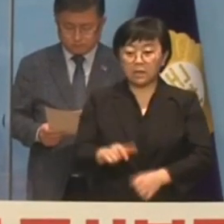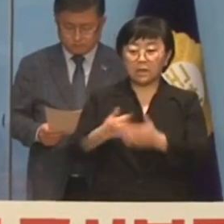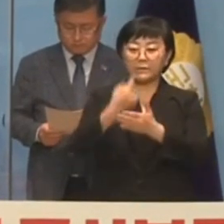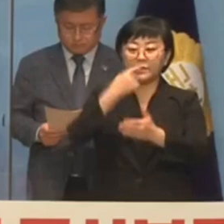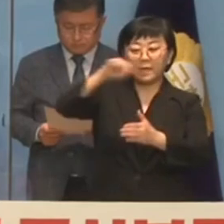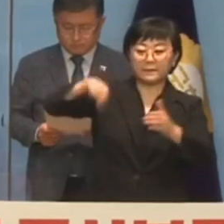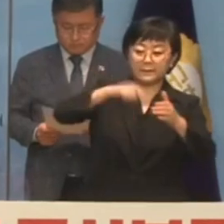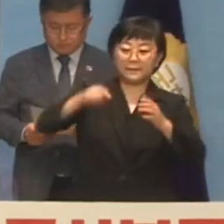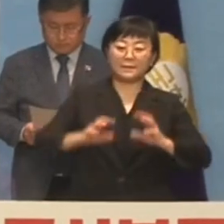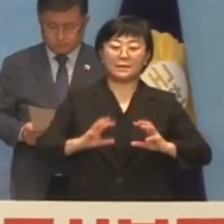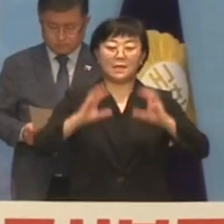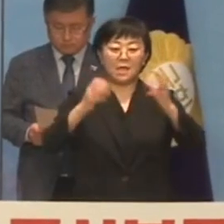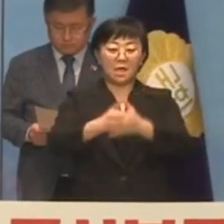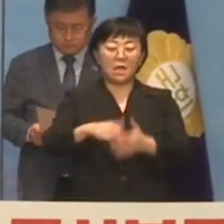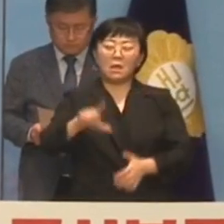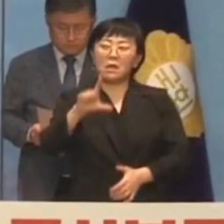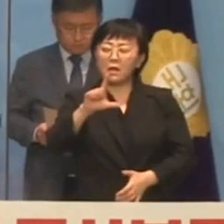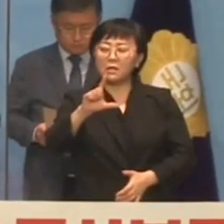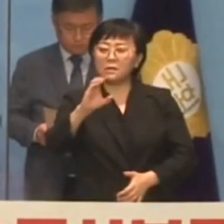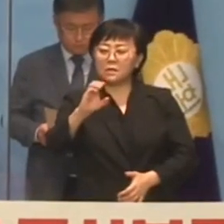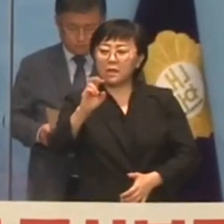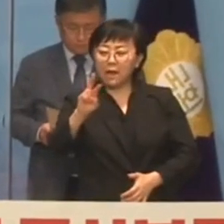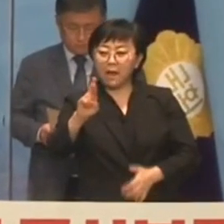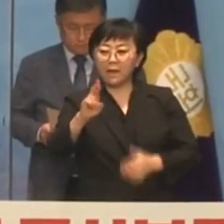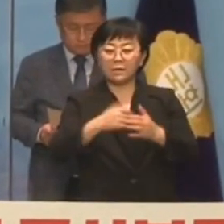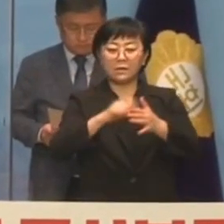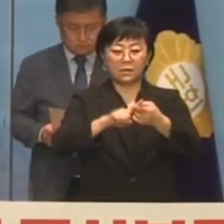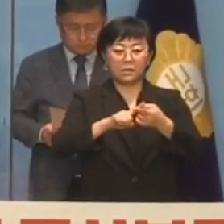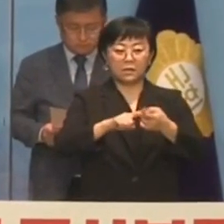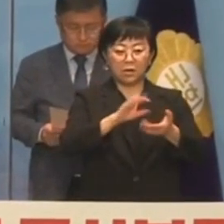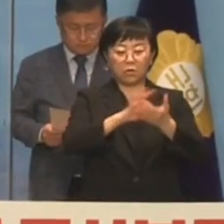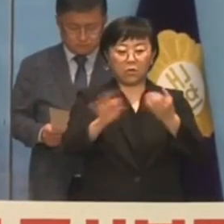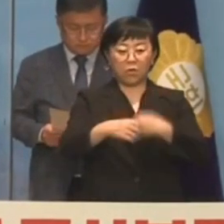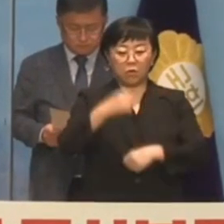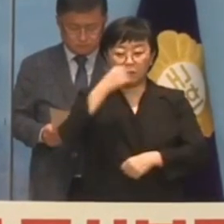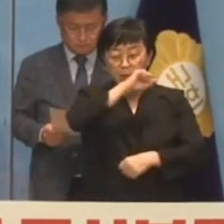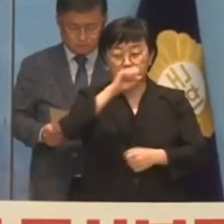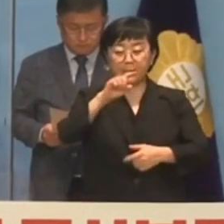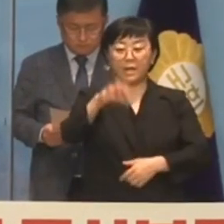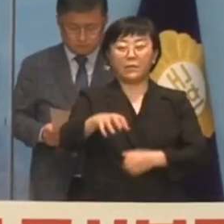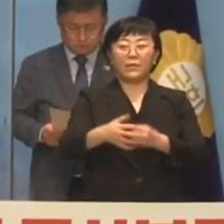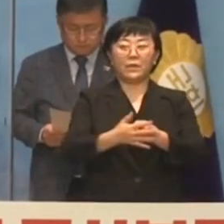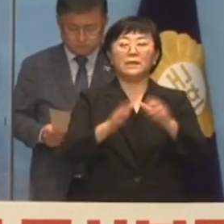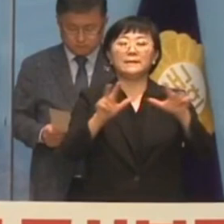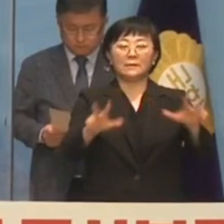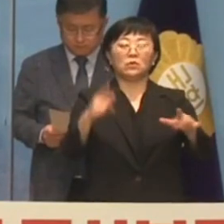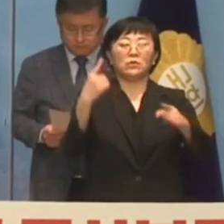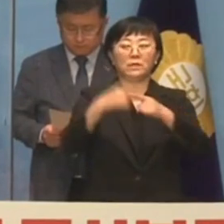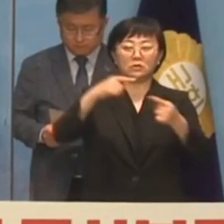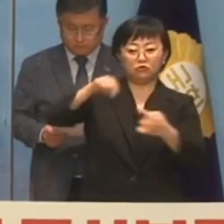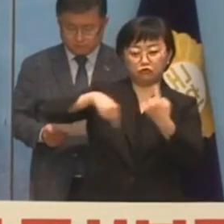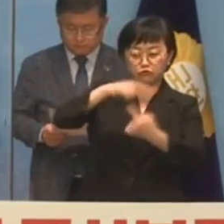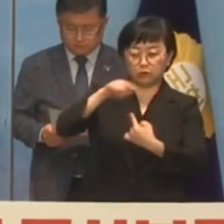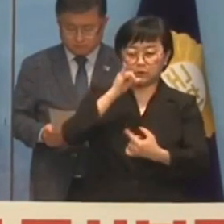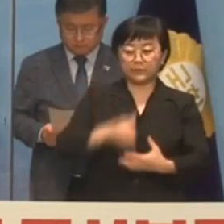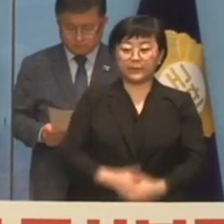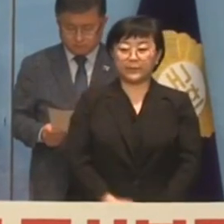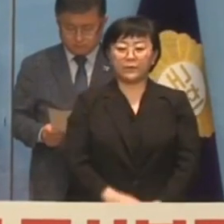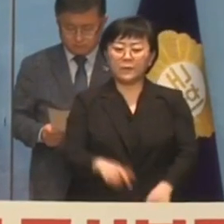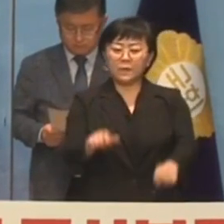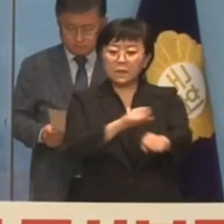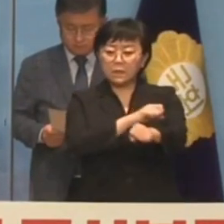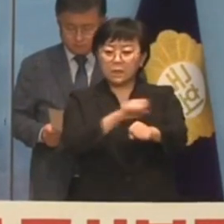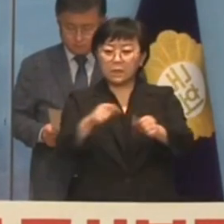등이 LCR을 적용한 바 있고 대만, 트리키에 등은 현재도 운영 중이다.